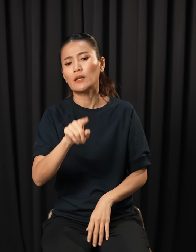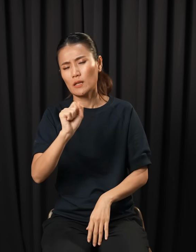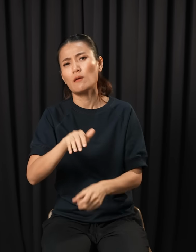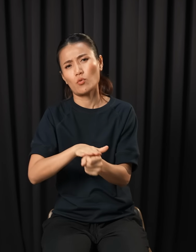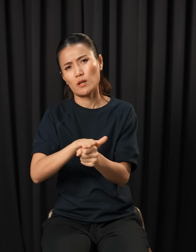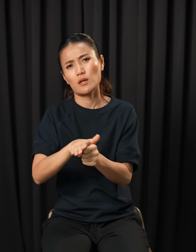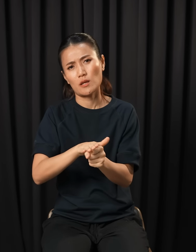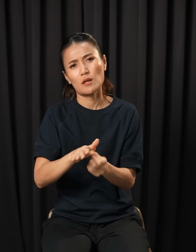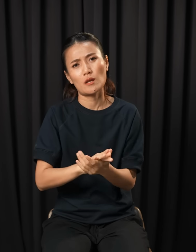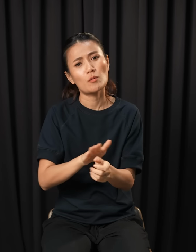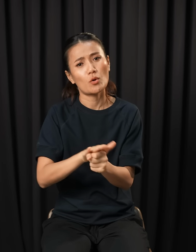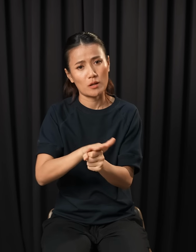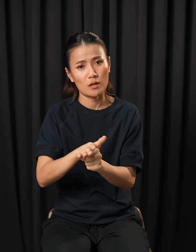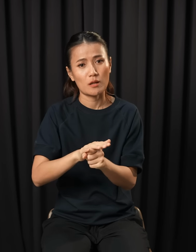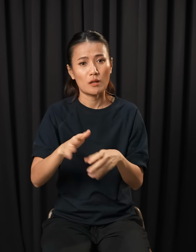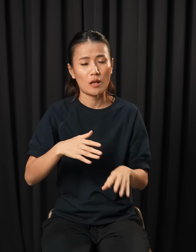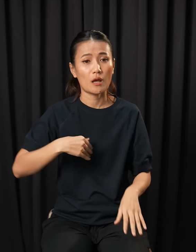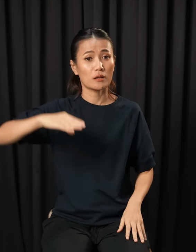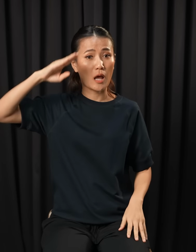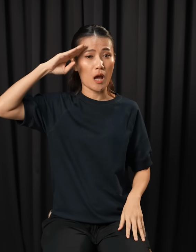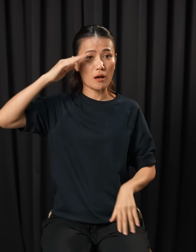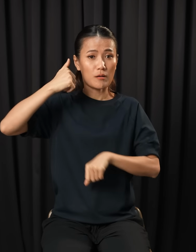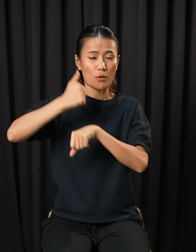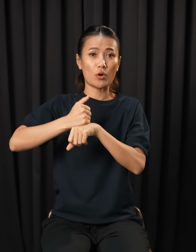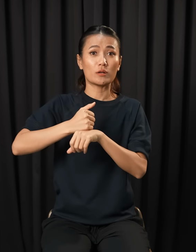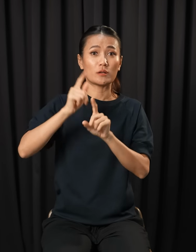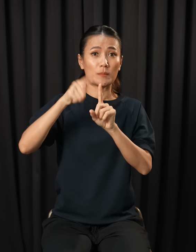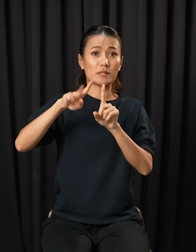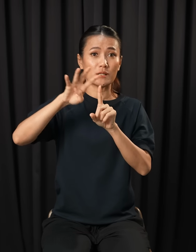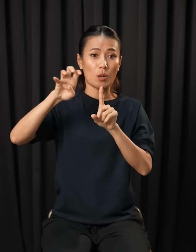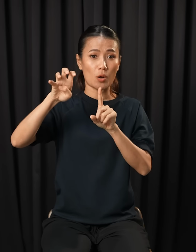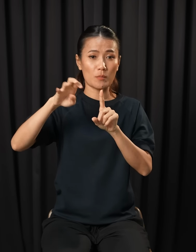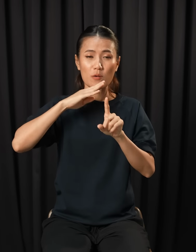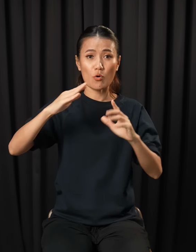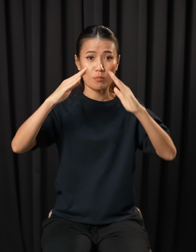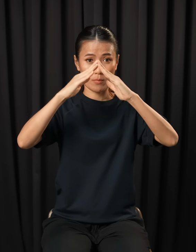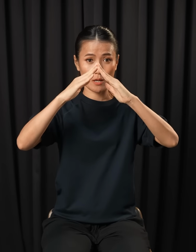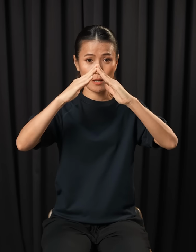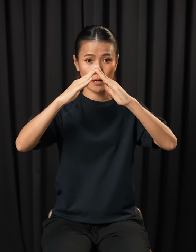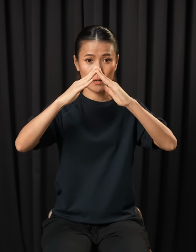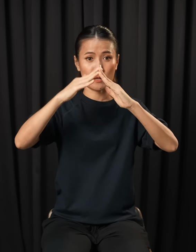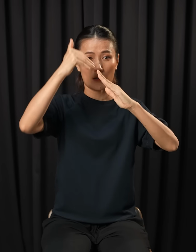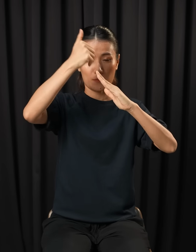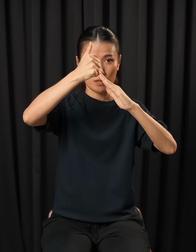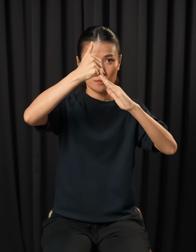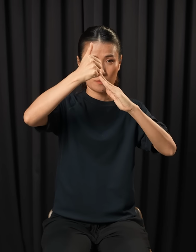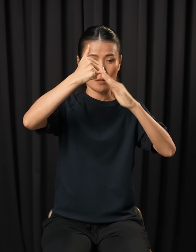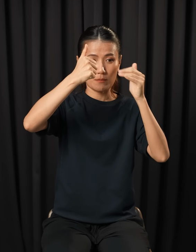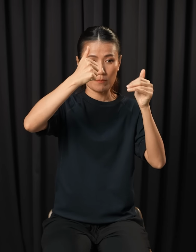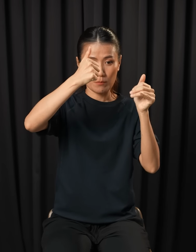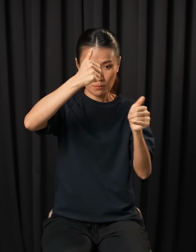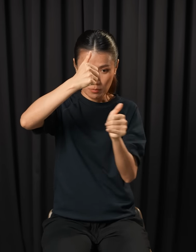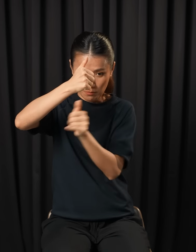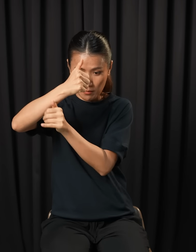เทียบกับต่างประเทศที่อยู่ในอะไรคล้ายๆกันเนี่ยอัตราส่วนตรงนี้คืออัตราส่วนที่เหมาะสมแล้วก็อัตราส่วนกับนายพลที่ 1,400 ก็ถ้า